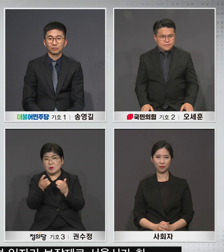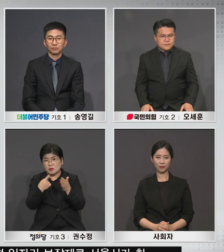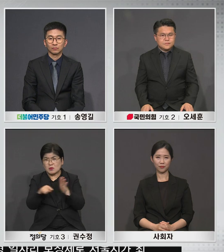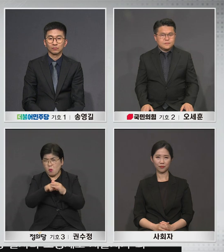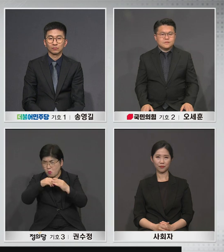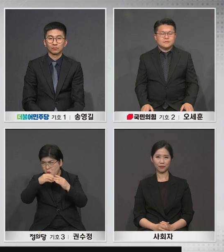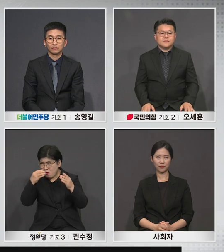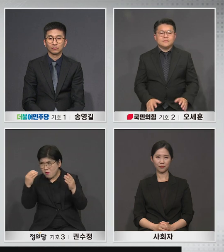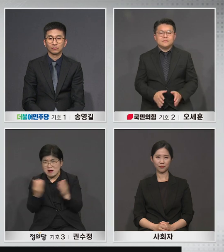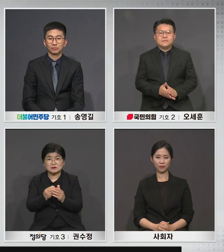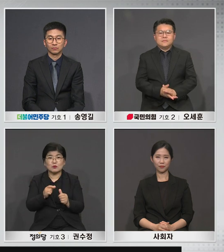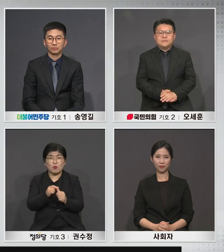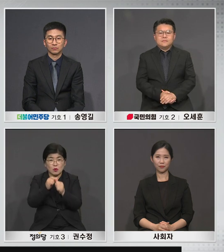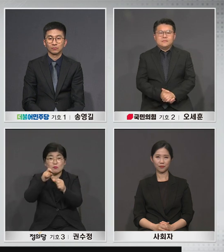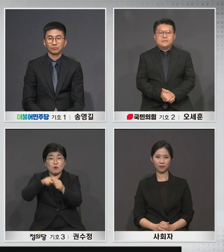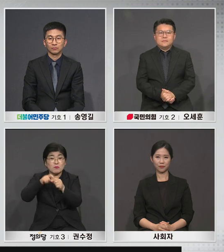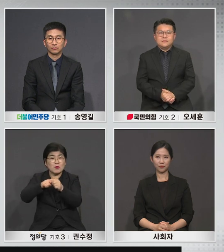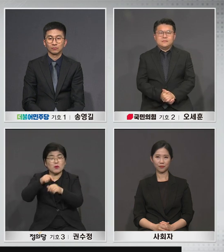고용을 목표로 하겠습니다.